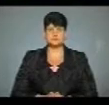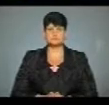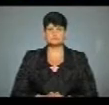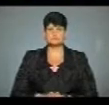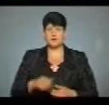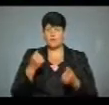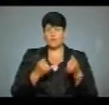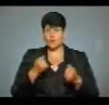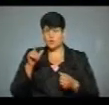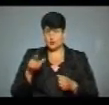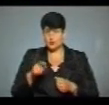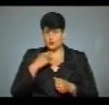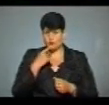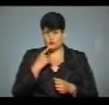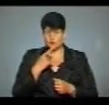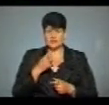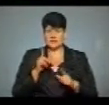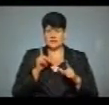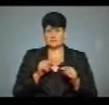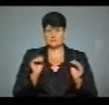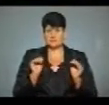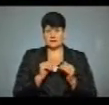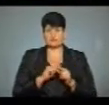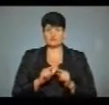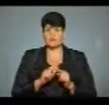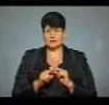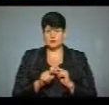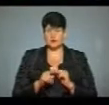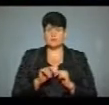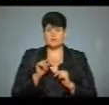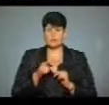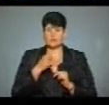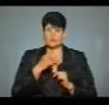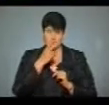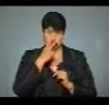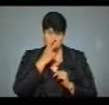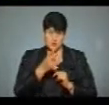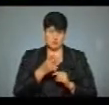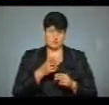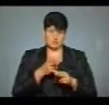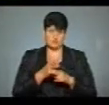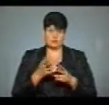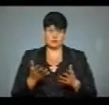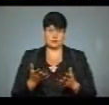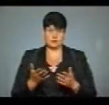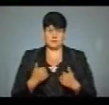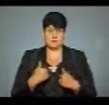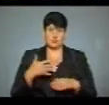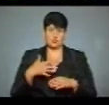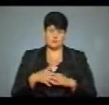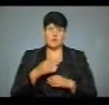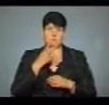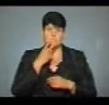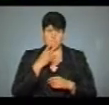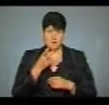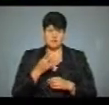Водій стверджує, що він їхав не з великою швидкістю, проте також стверджує, що він бачив цю перешкоду. Але, ну, як ми розуміємо, якби бачив, то, напевно,